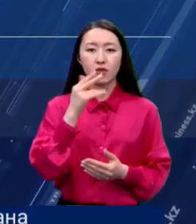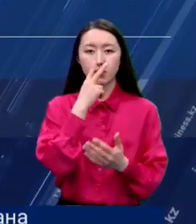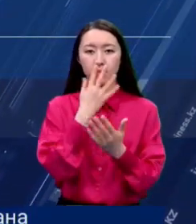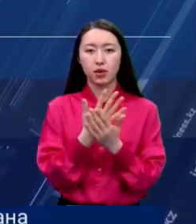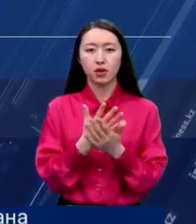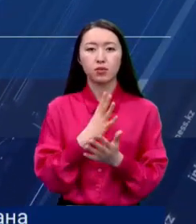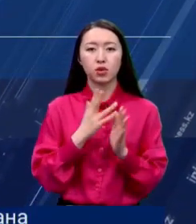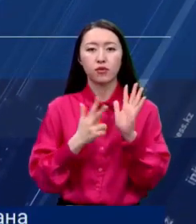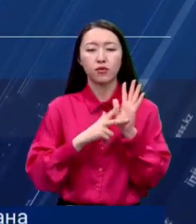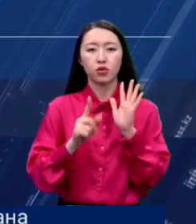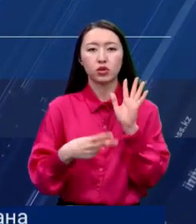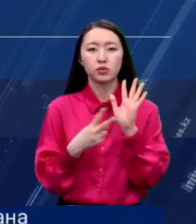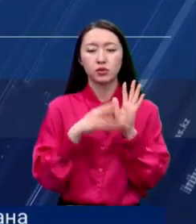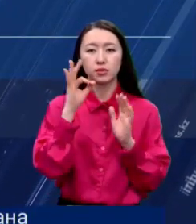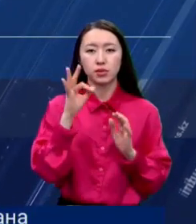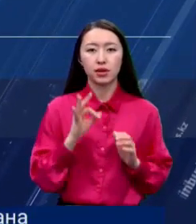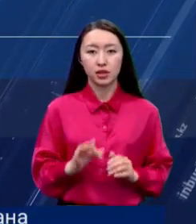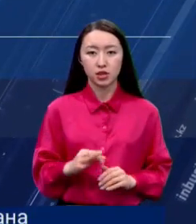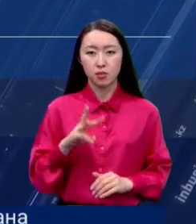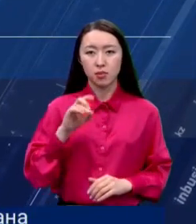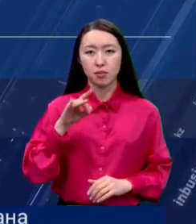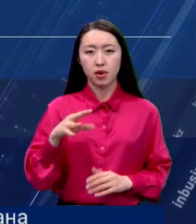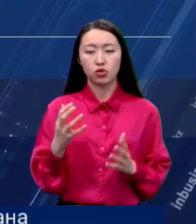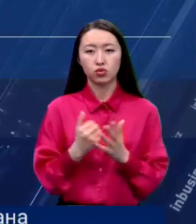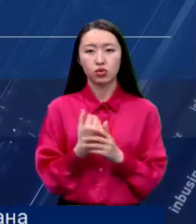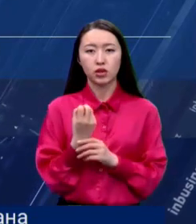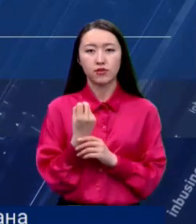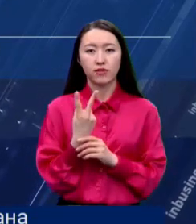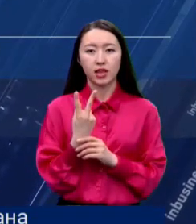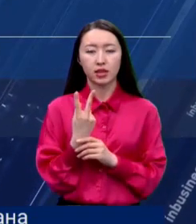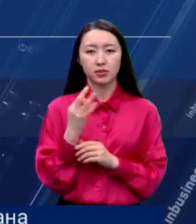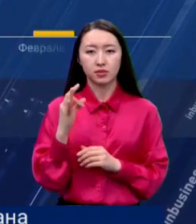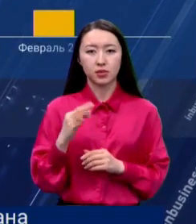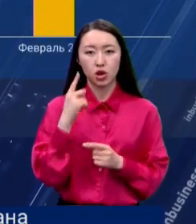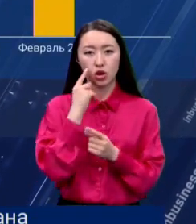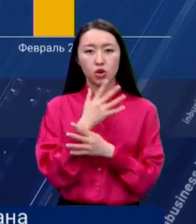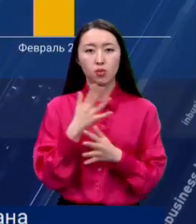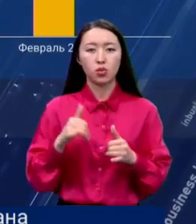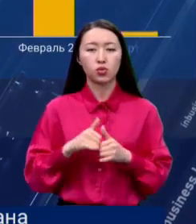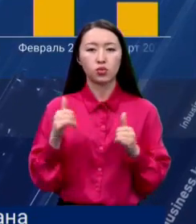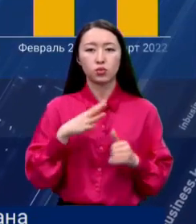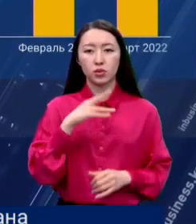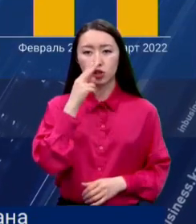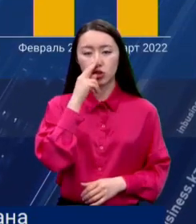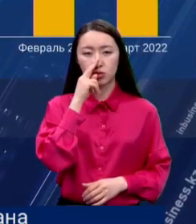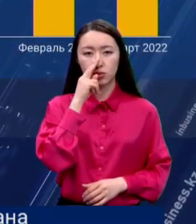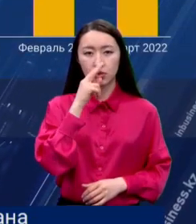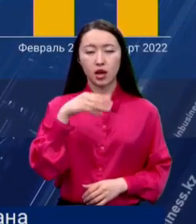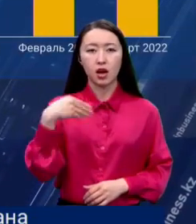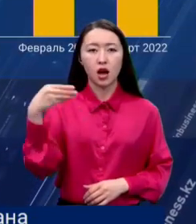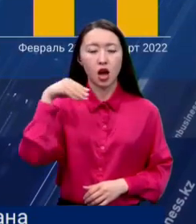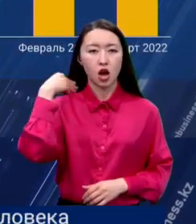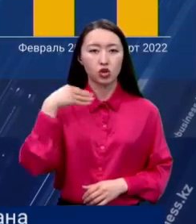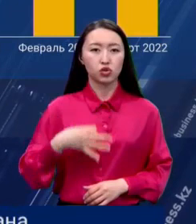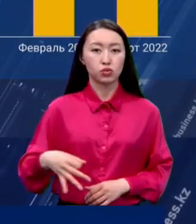составил 8,7%, то в марте уже 12%. Наибольшее ускорение зафиксировано в Шымкенте, а также Актюбинской